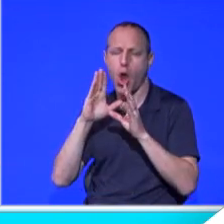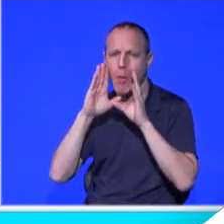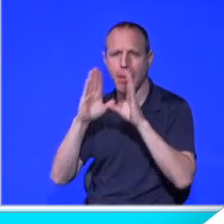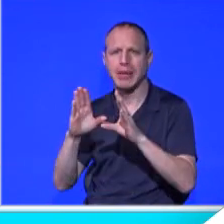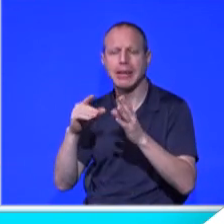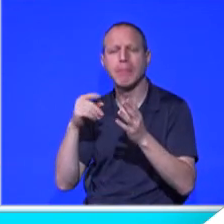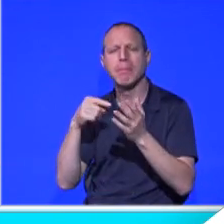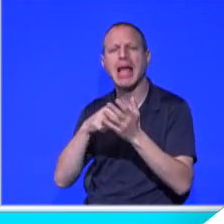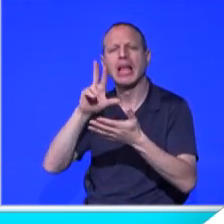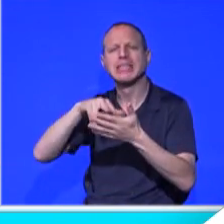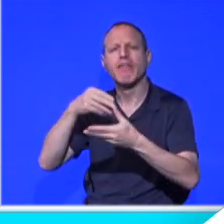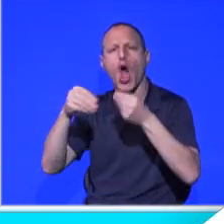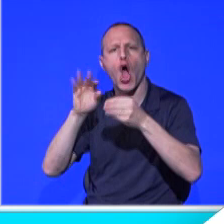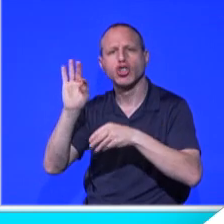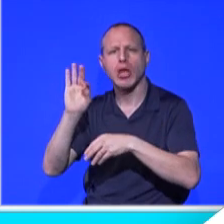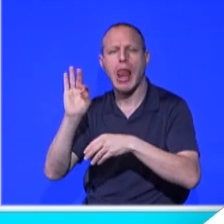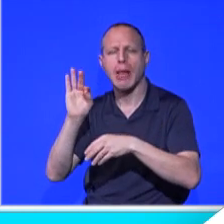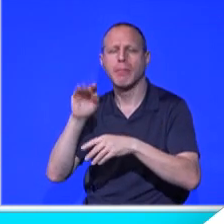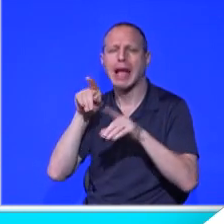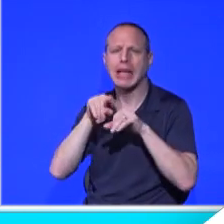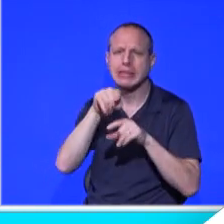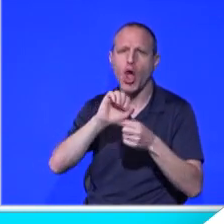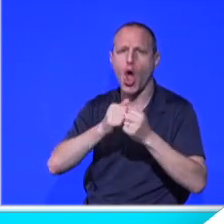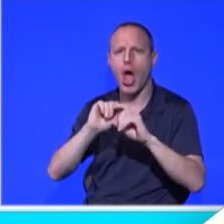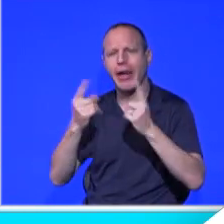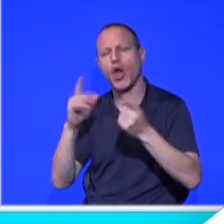כזה או אחר, או הגיעו ממקום כזה או אחר.